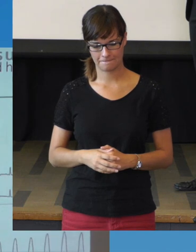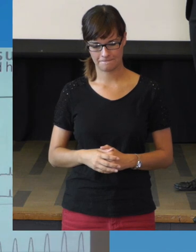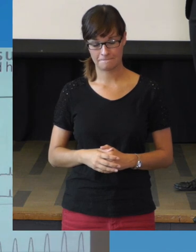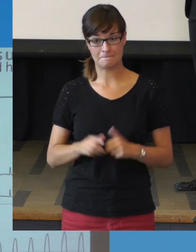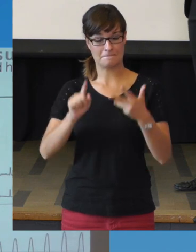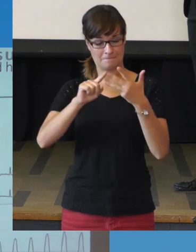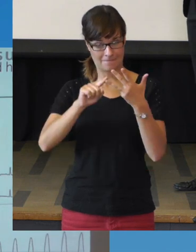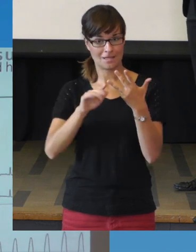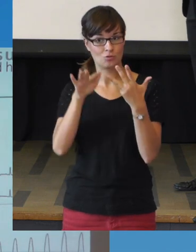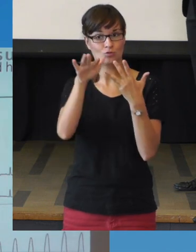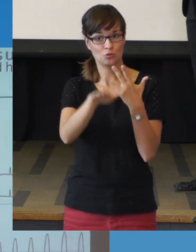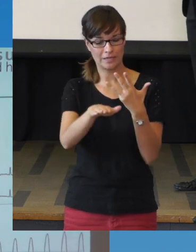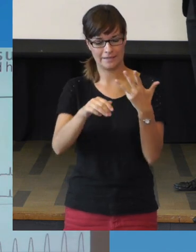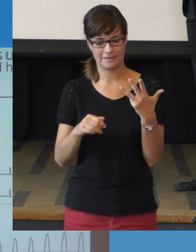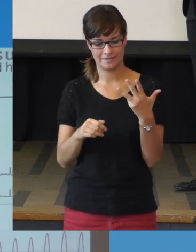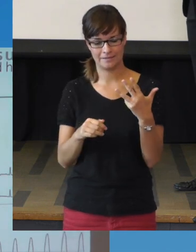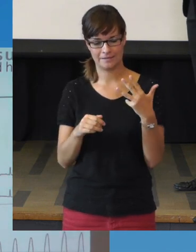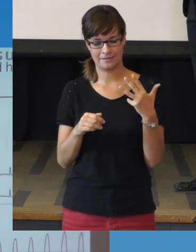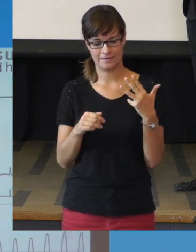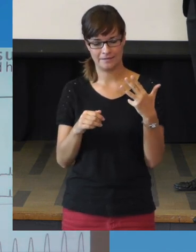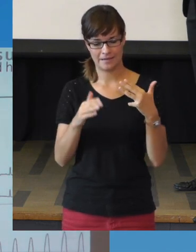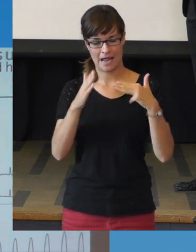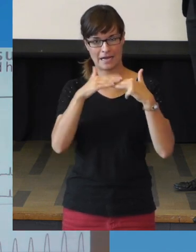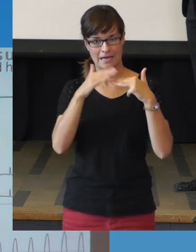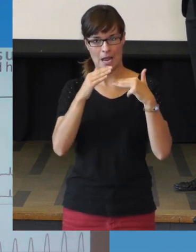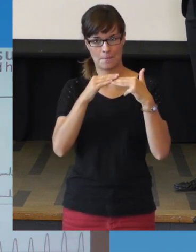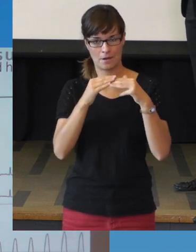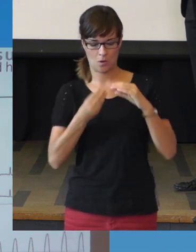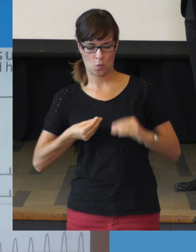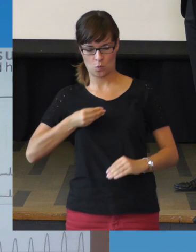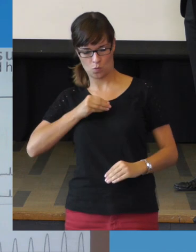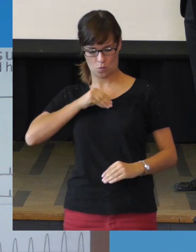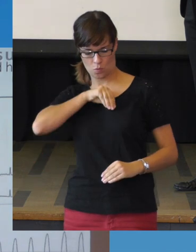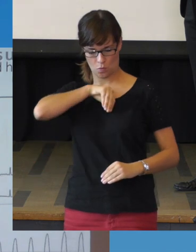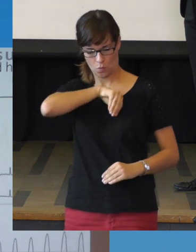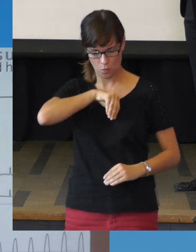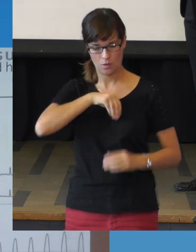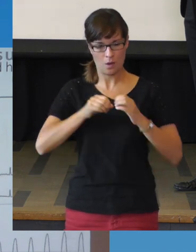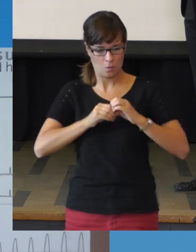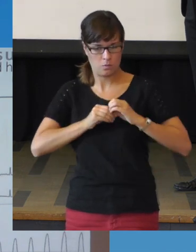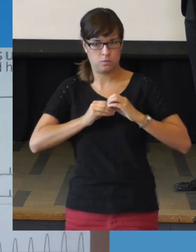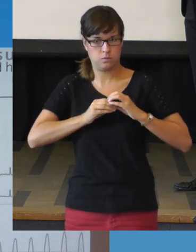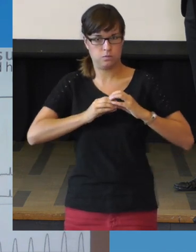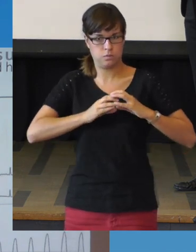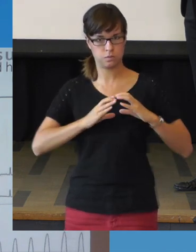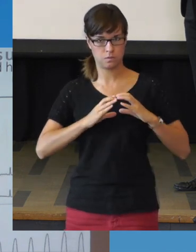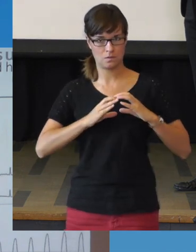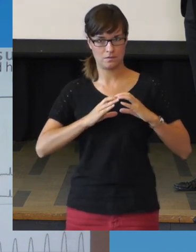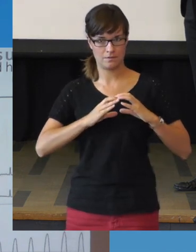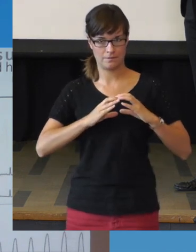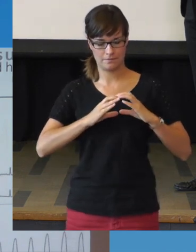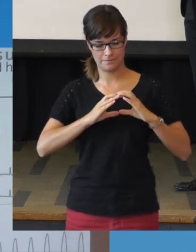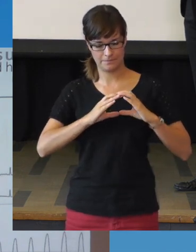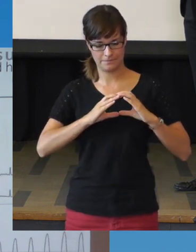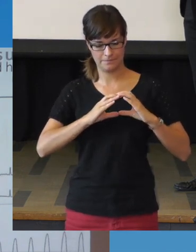Der nächste Schritt ist dann, dass die Klappe hier in der Position, wo sie eröffnet werden soll, aufgeblasen wird. Und Sie sehen jetzt